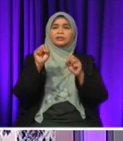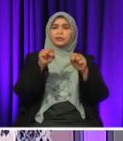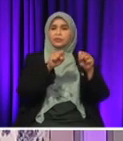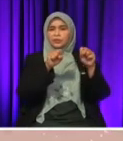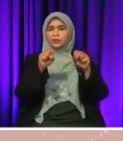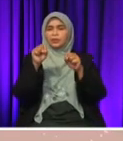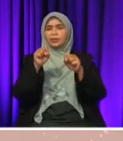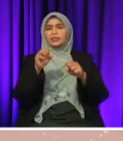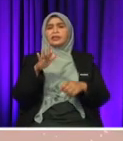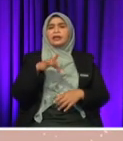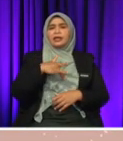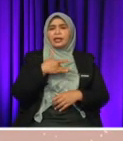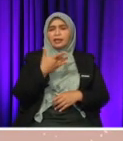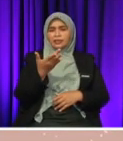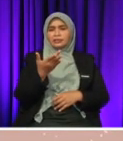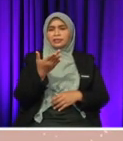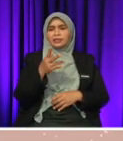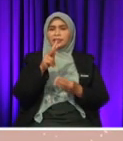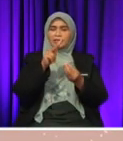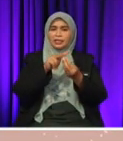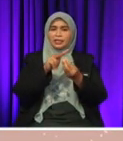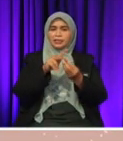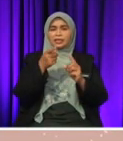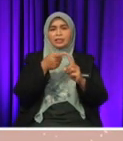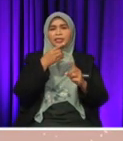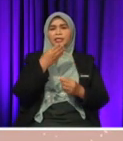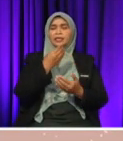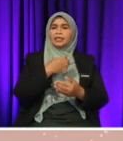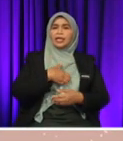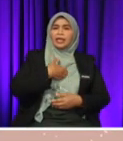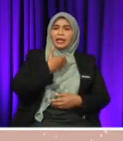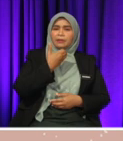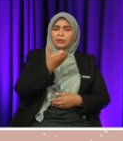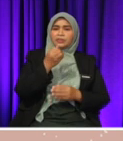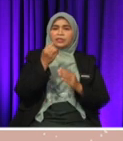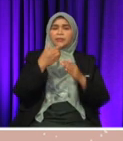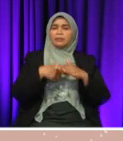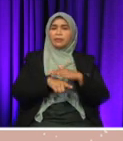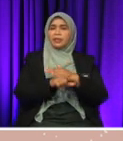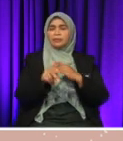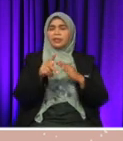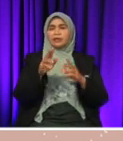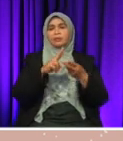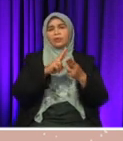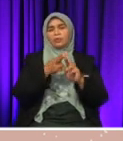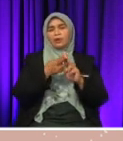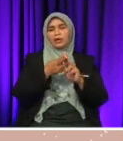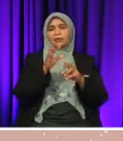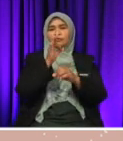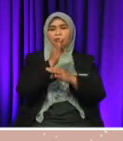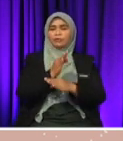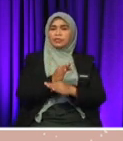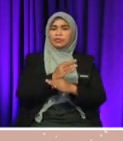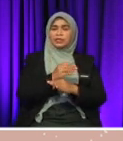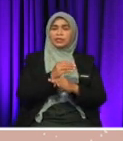dirasaki ataupun kesan emosi yang melibatkan perubahan fungsi dan penyusutan